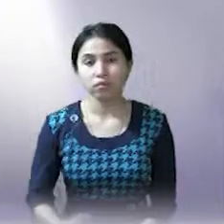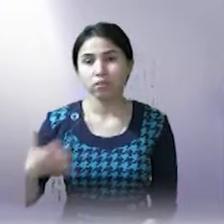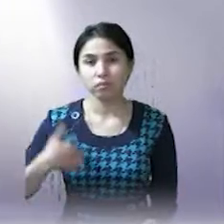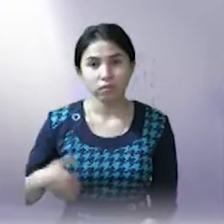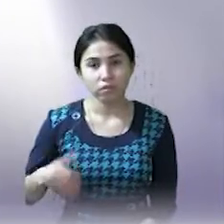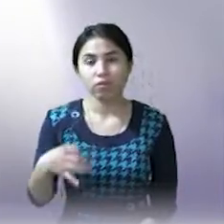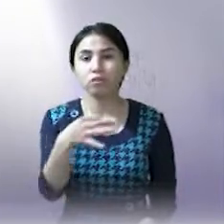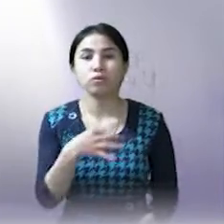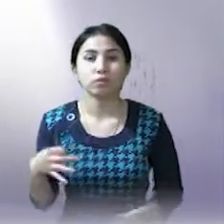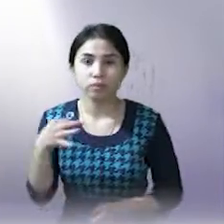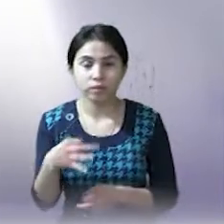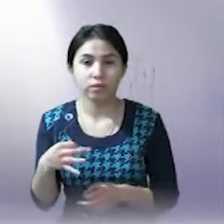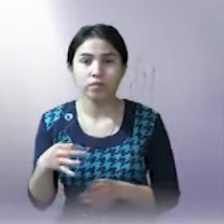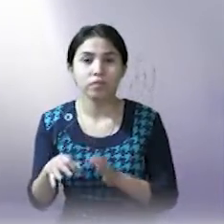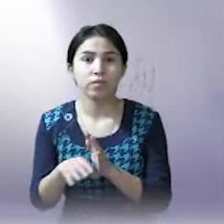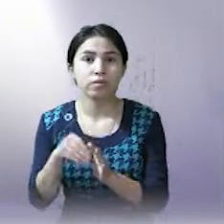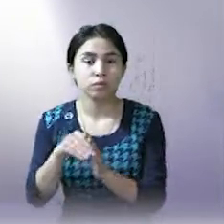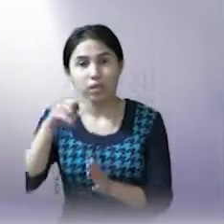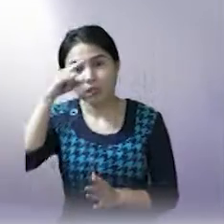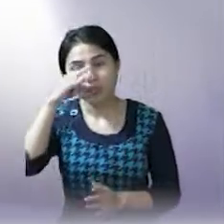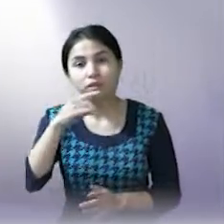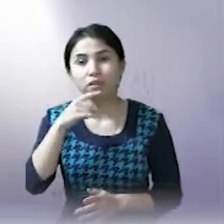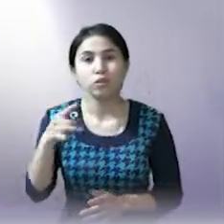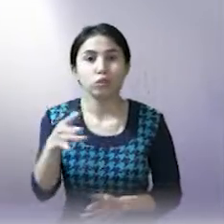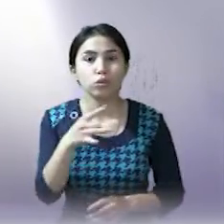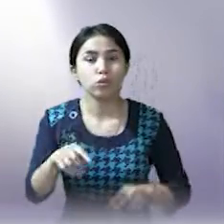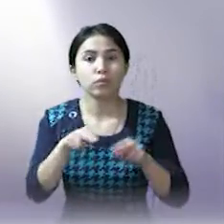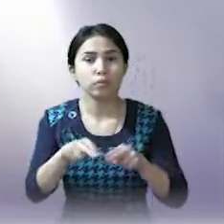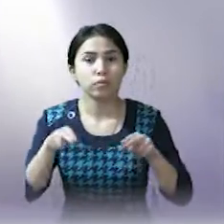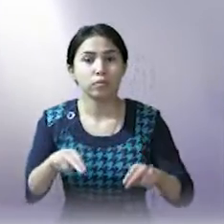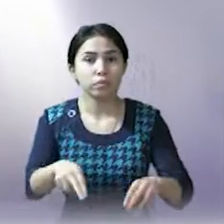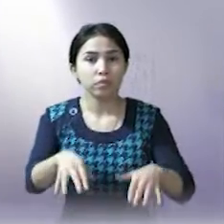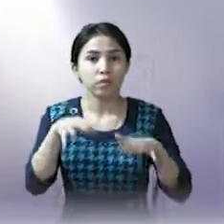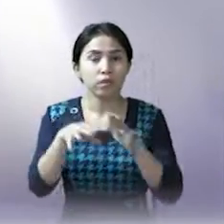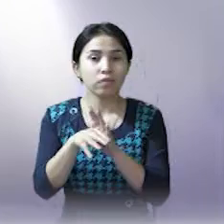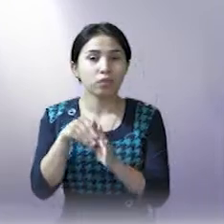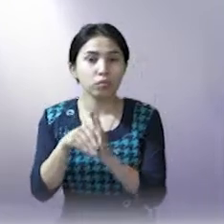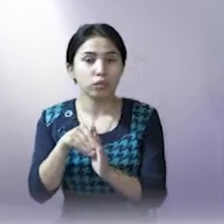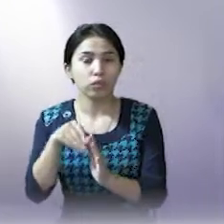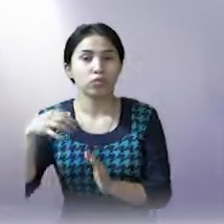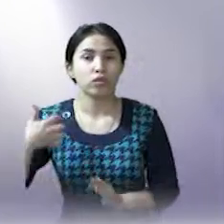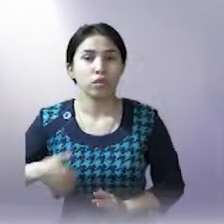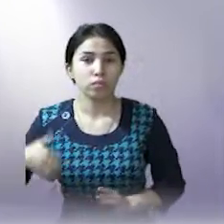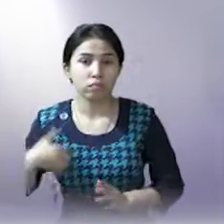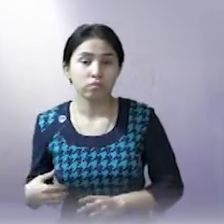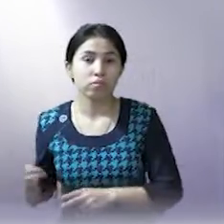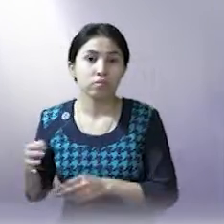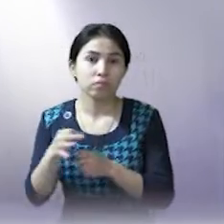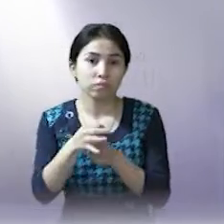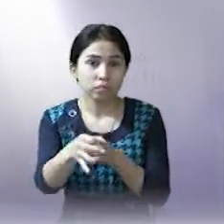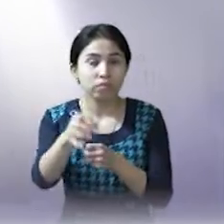Жамбыл облысына жұмыс сапармен келген Қазақстан Республикасы парламенті сенатының депутаттары Жамбыл ауданына да ат басын